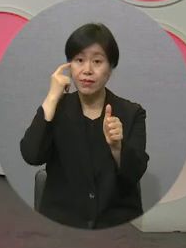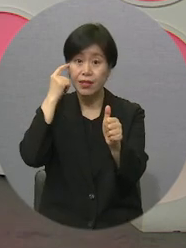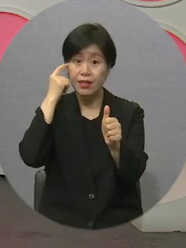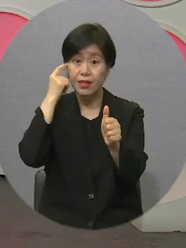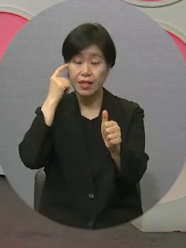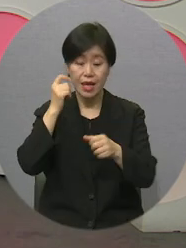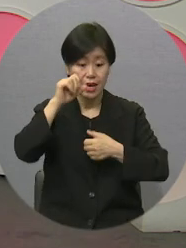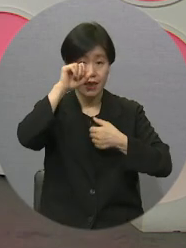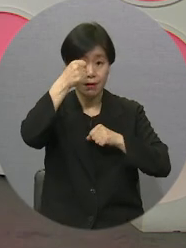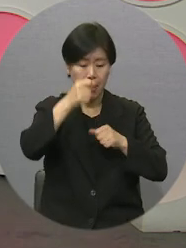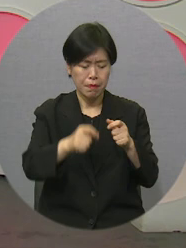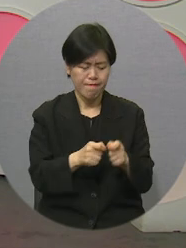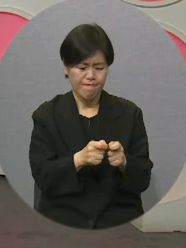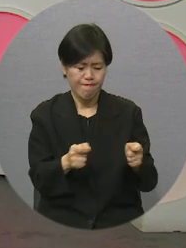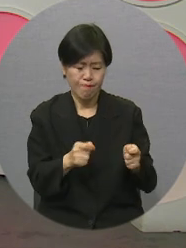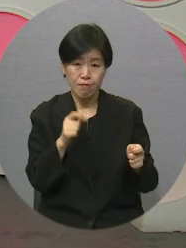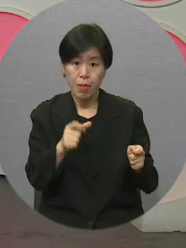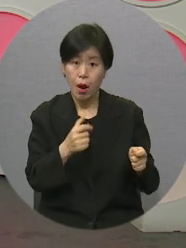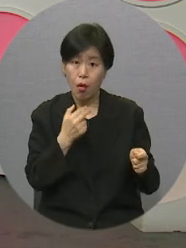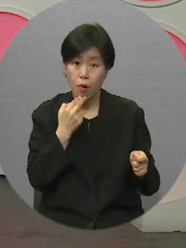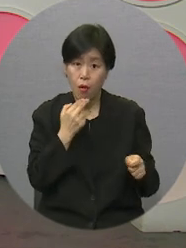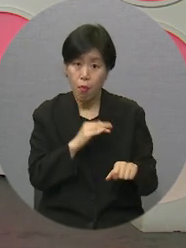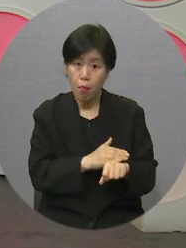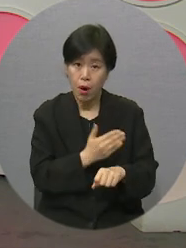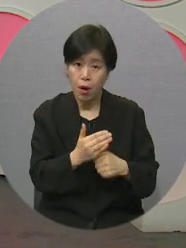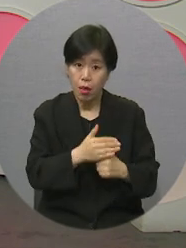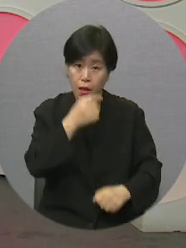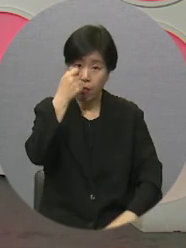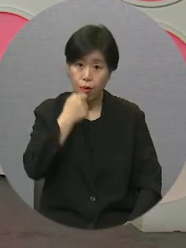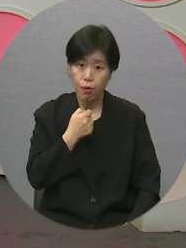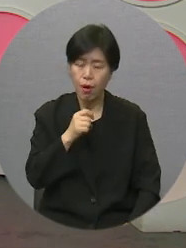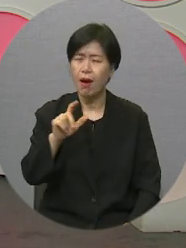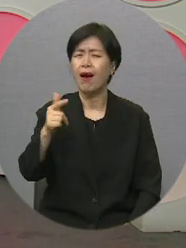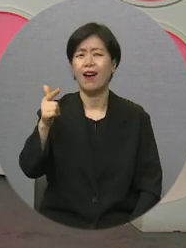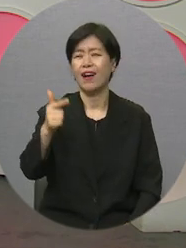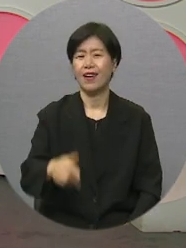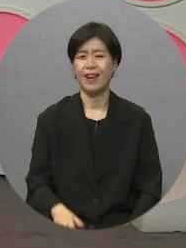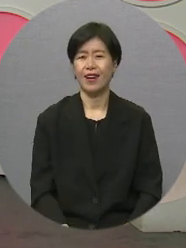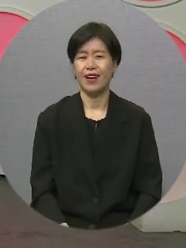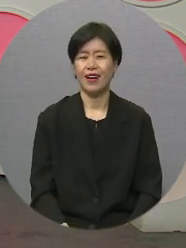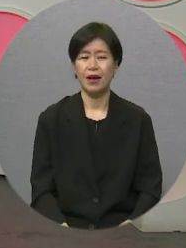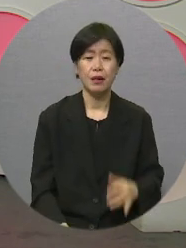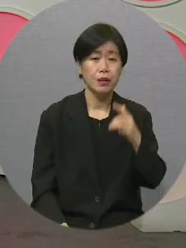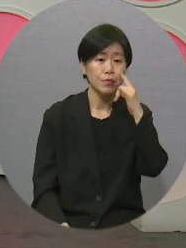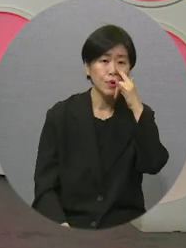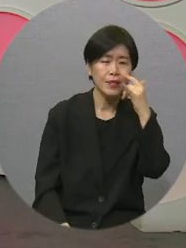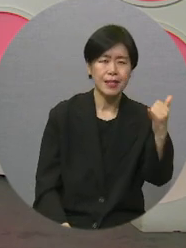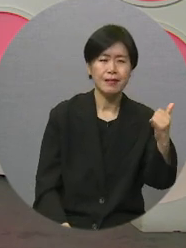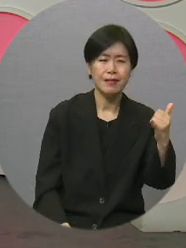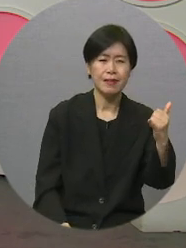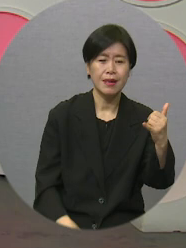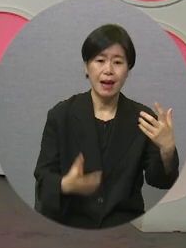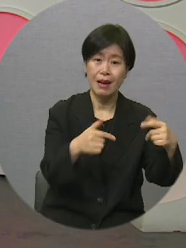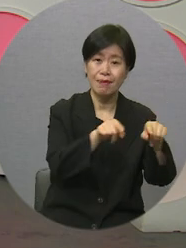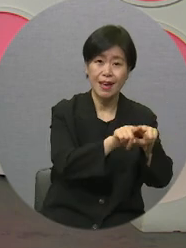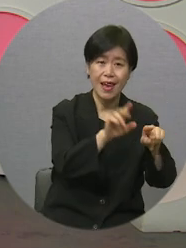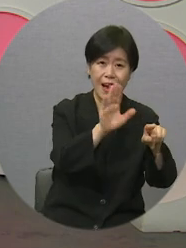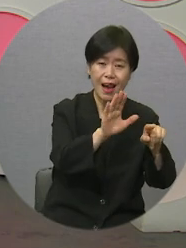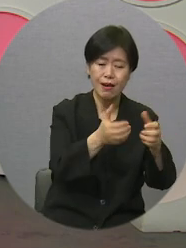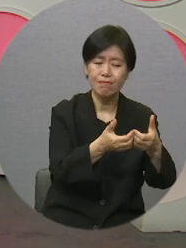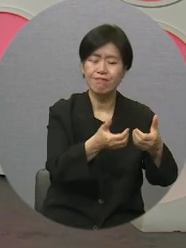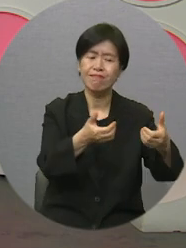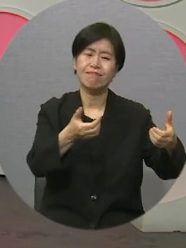단단히 묶지 못한 자신을 책망하는 눈물이 아닌 부모님 곁을 떠나는 순간까지